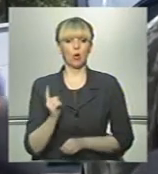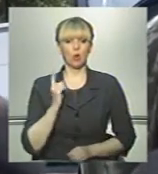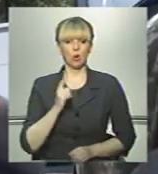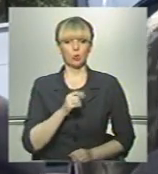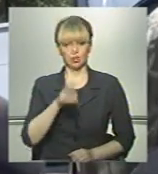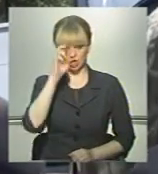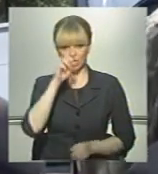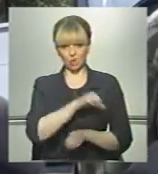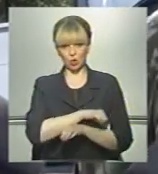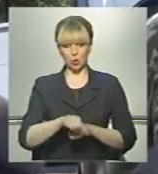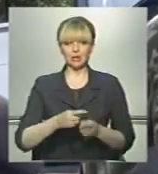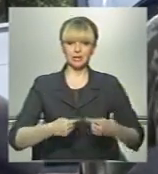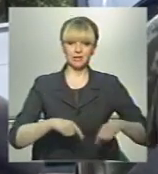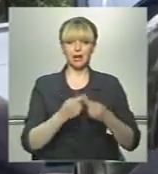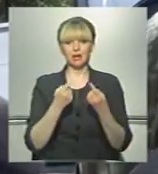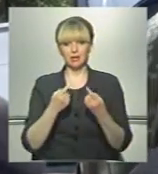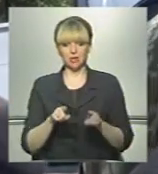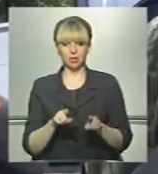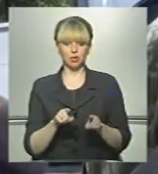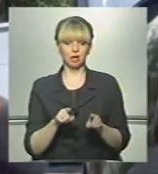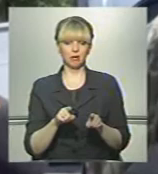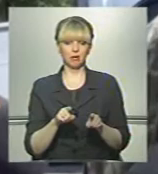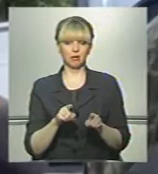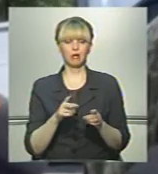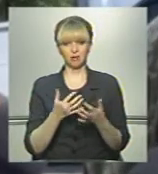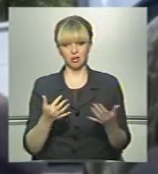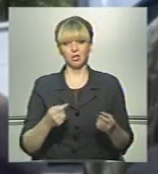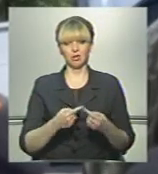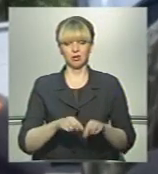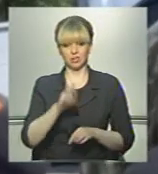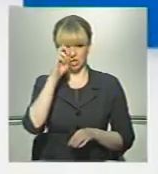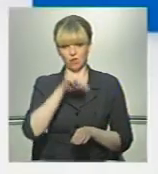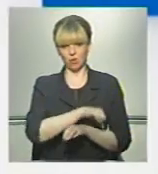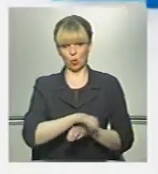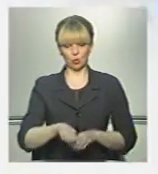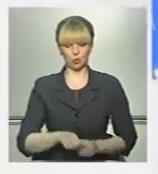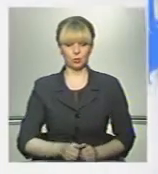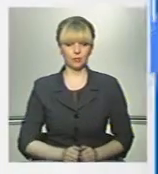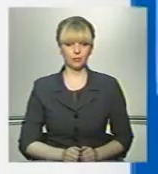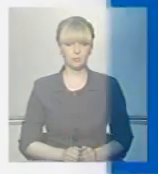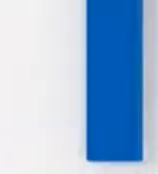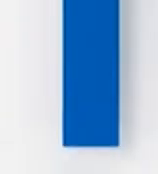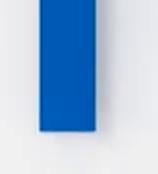державного кордону на ділянках інших ділянках державного кордону.